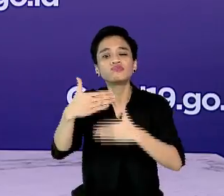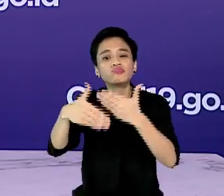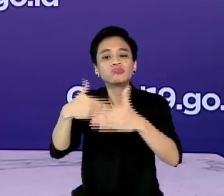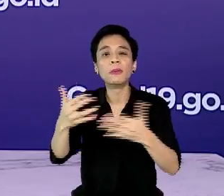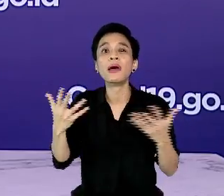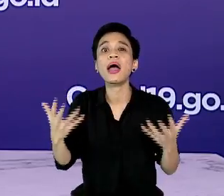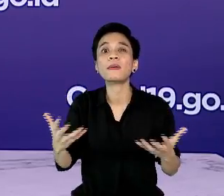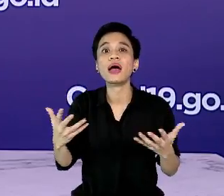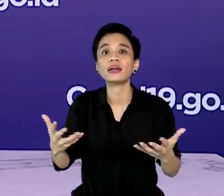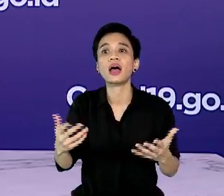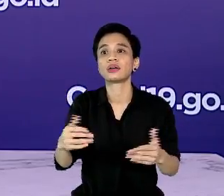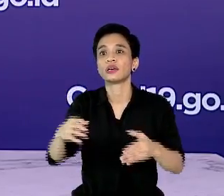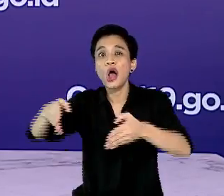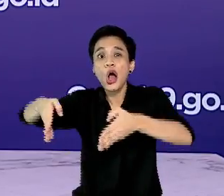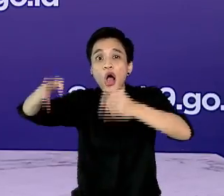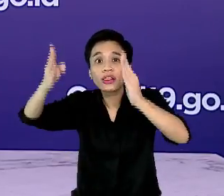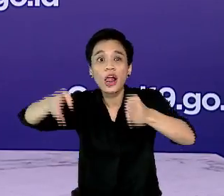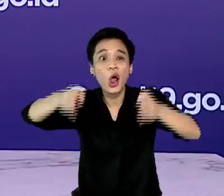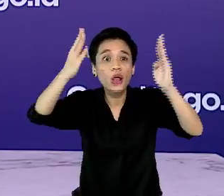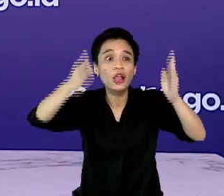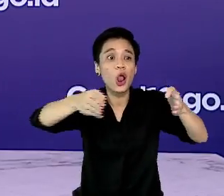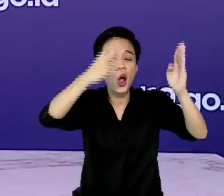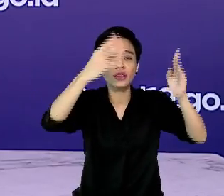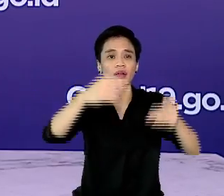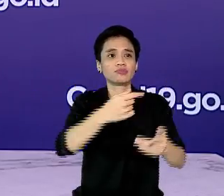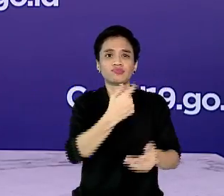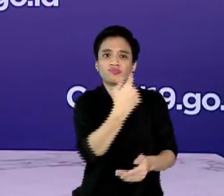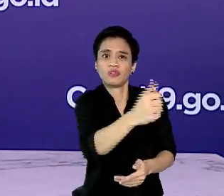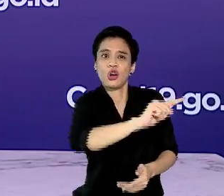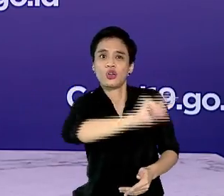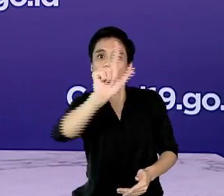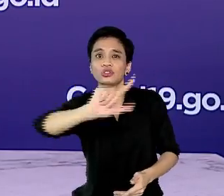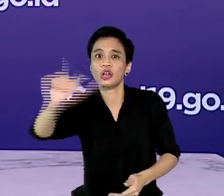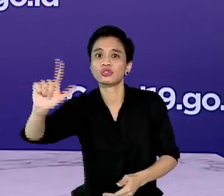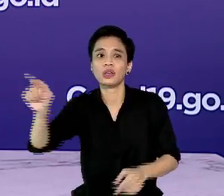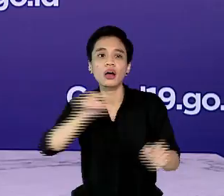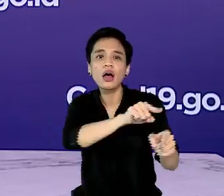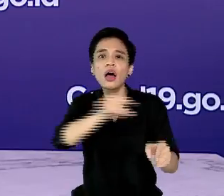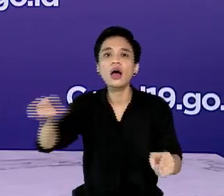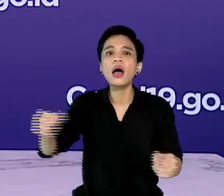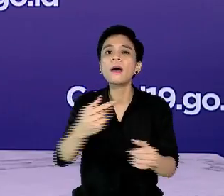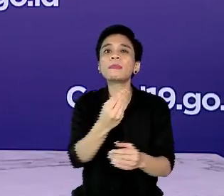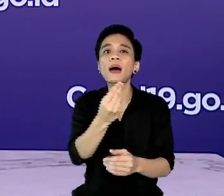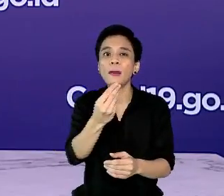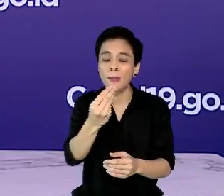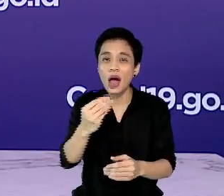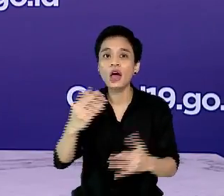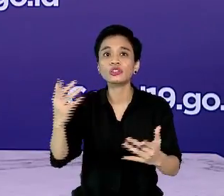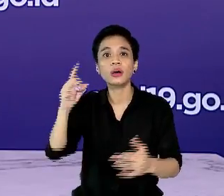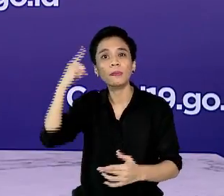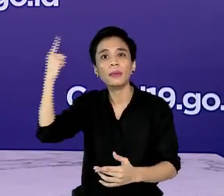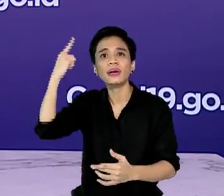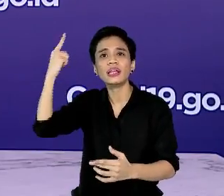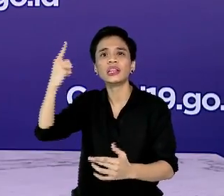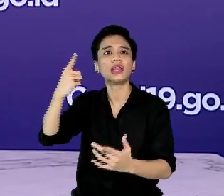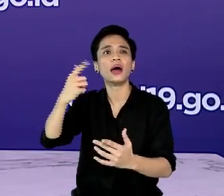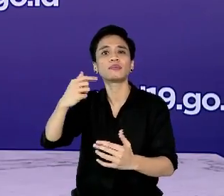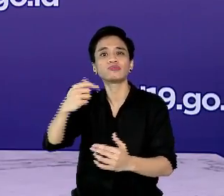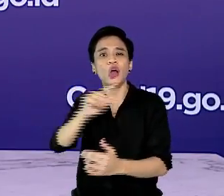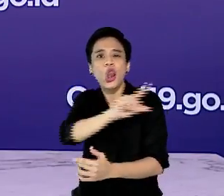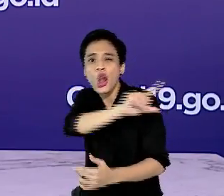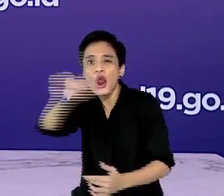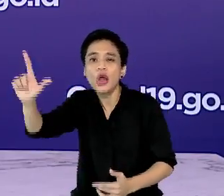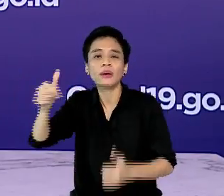Sudah berapa jumlah hotel yang menerima pelunasan? Lalu kemudian, kapan target pemerintah untuk melunasi biaya tersebut? Terima